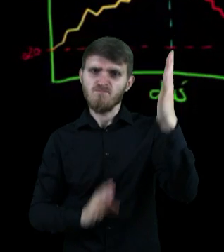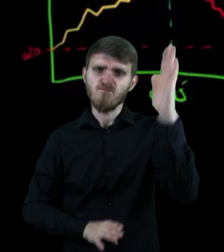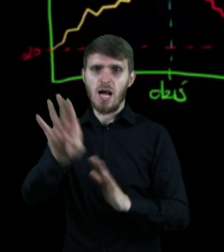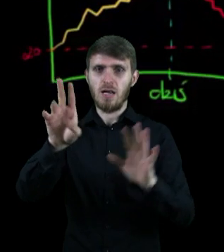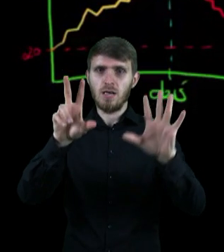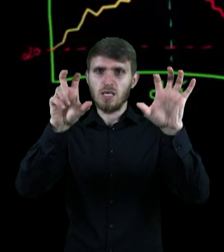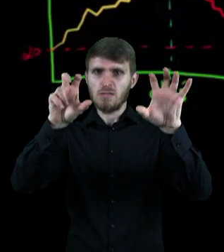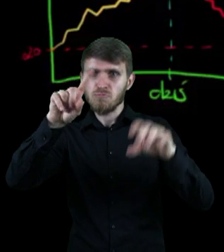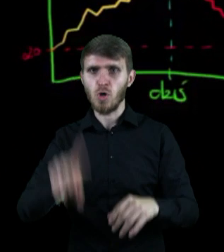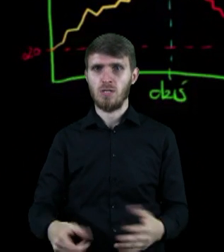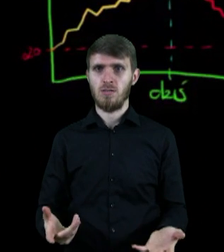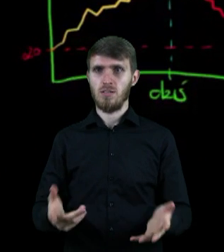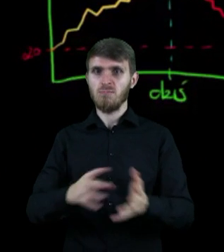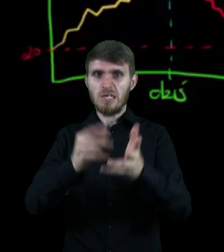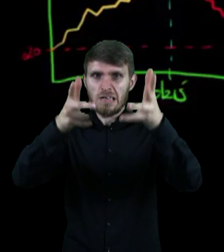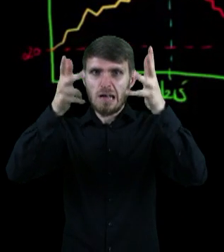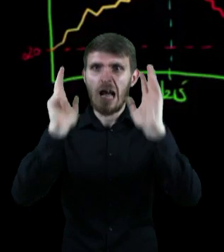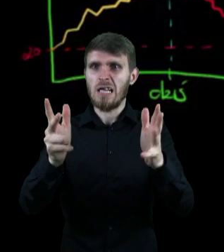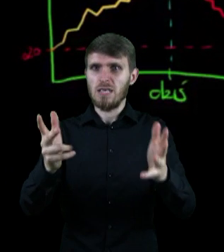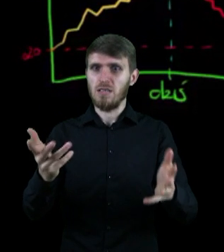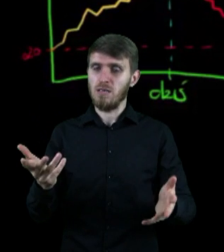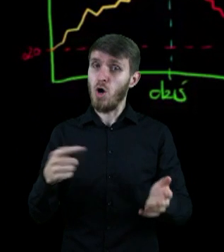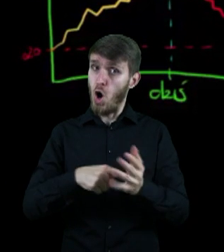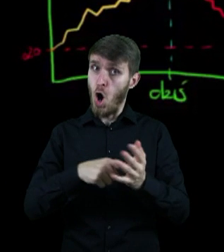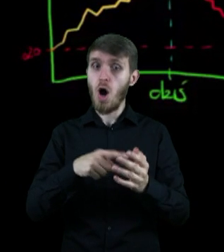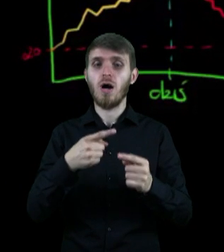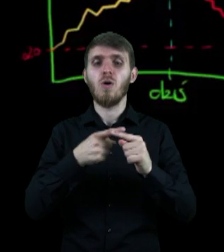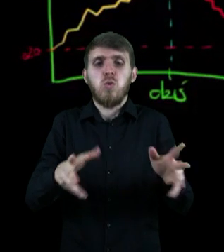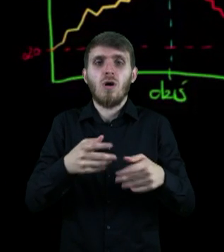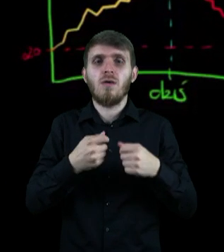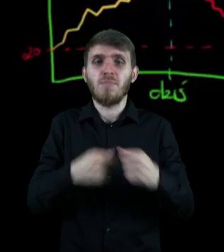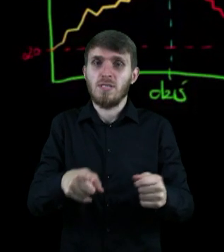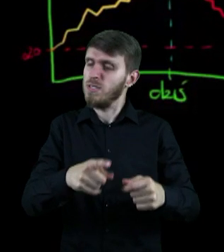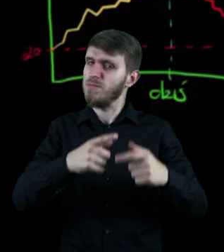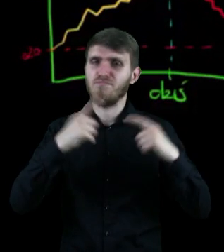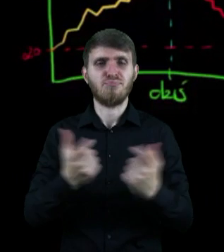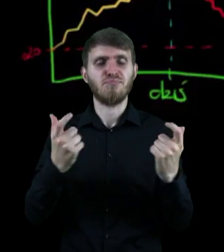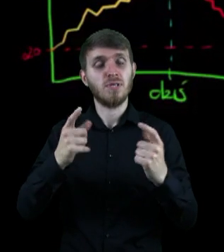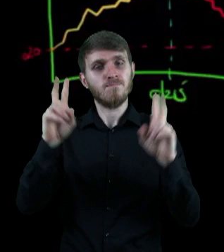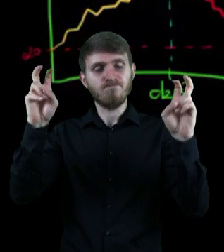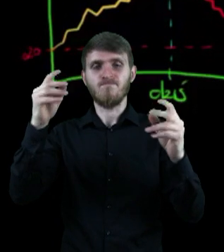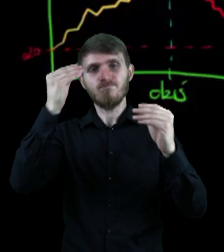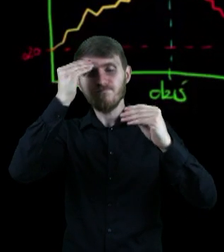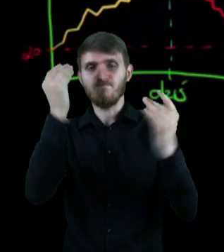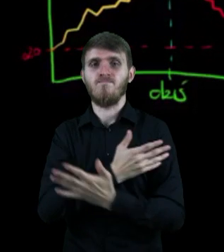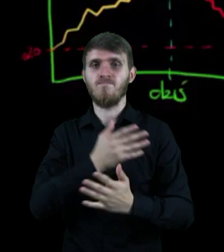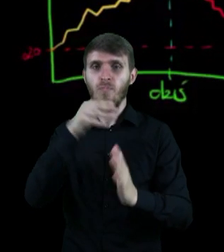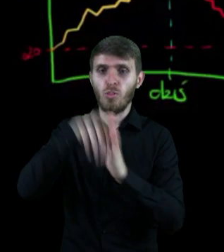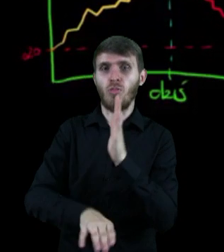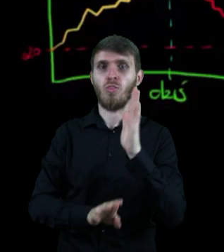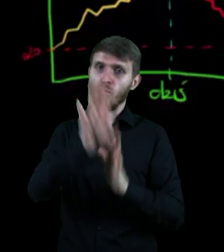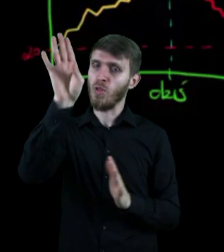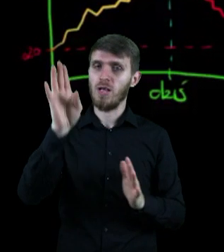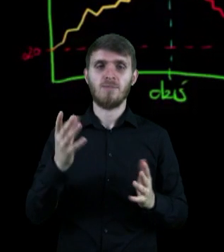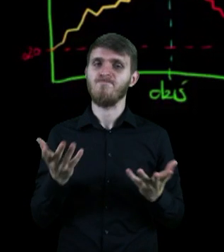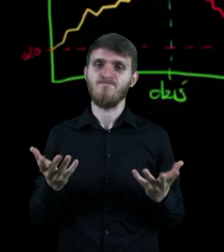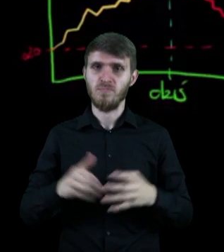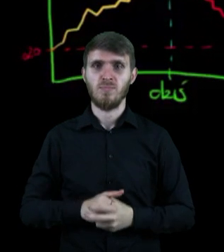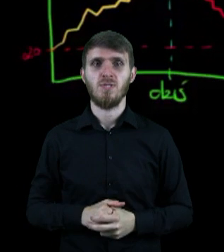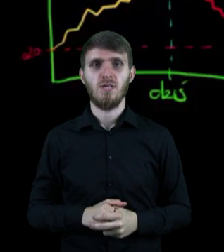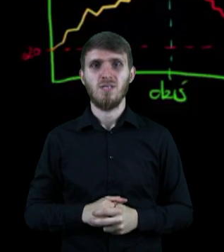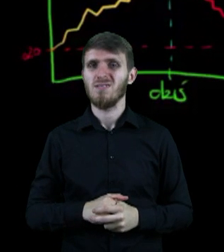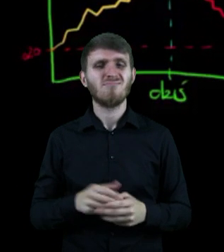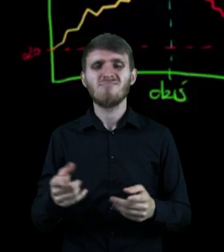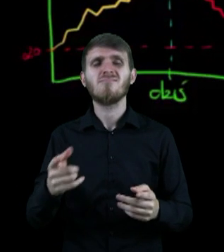A co jeżeli cena akcji podskoczy do 800 zł, albo do 8 tysięcy? Właśnie z tego powodu sprzedaż krótka jest tak